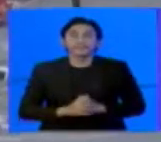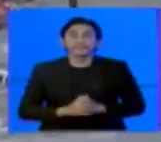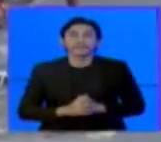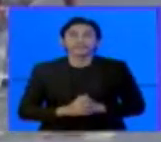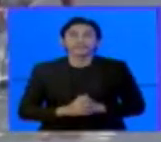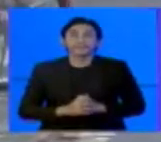melaporkan